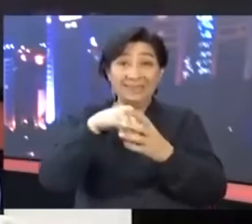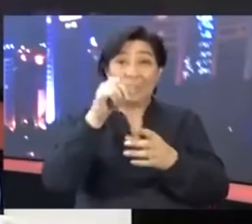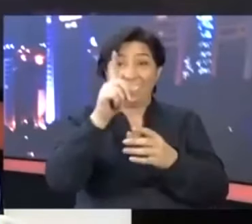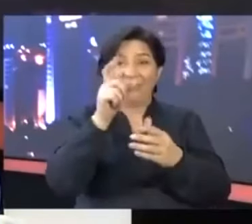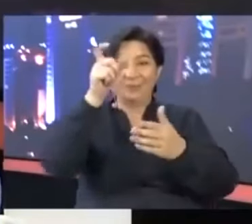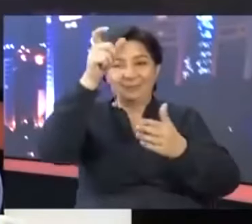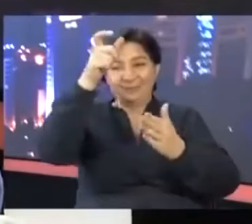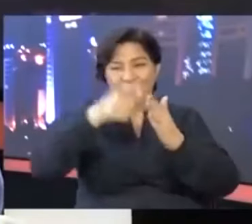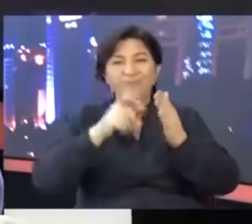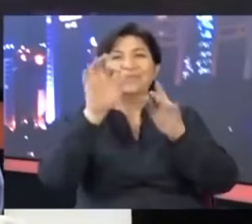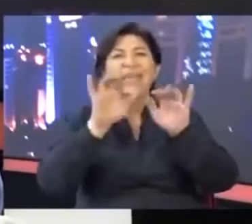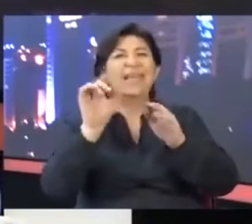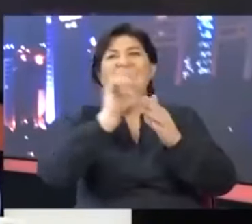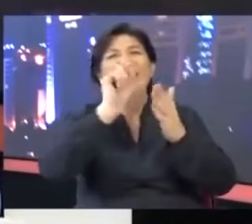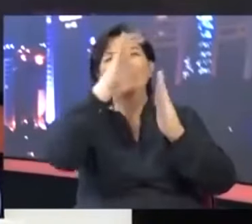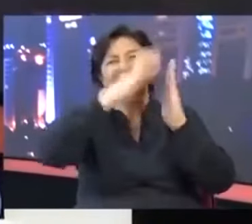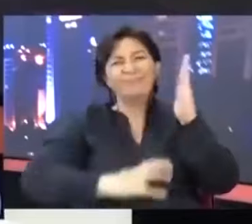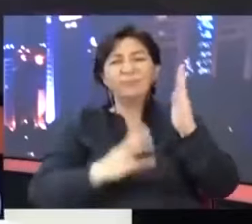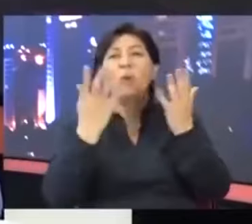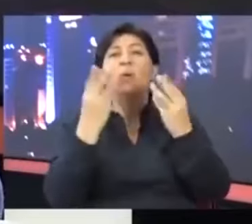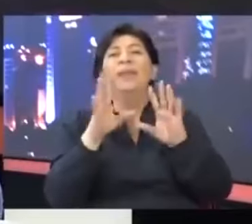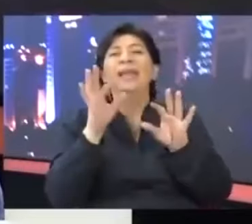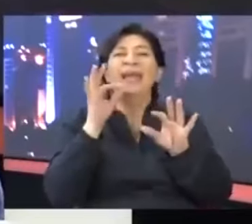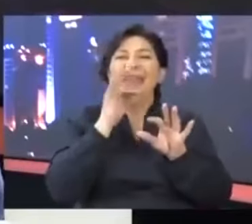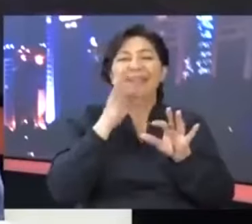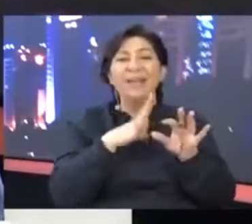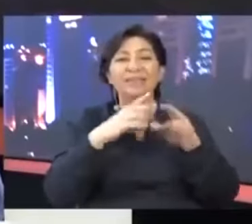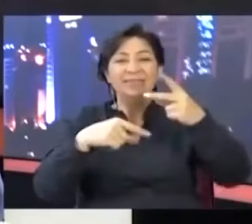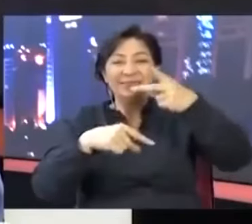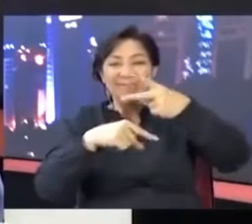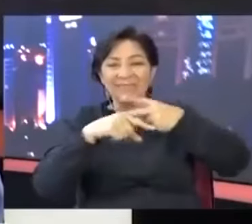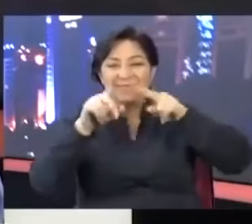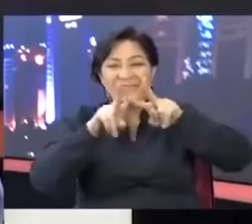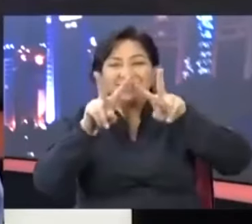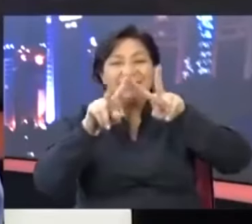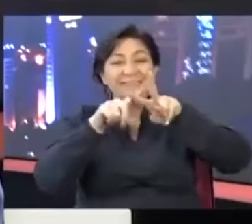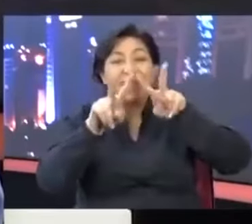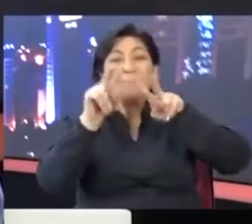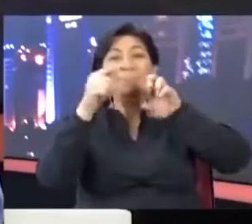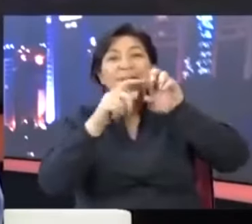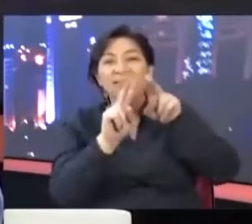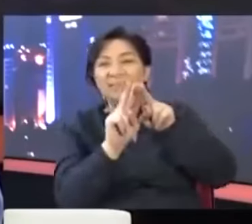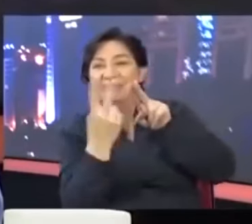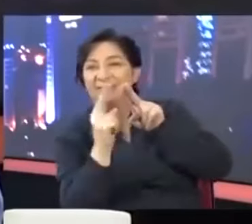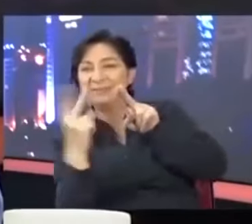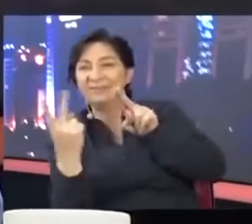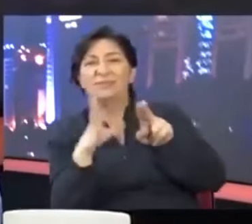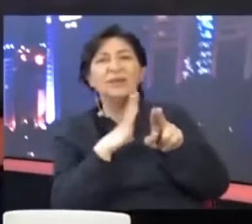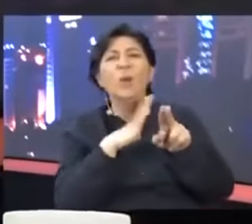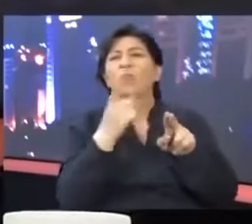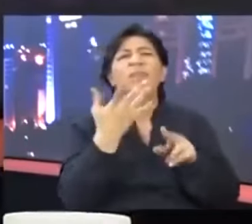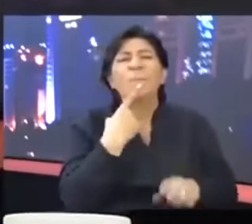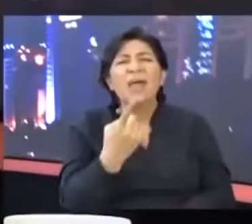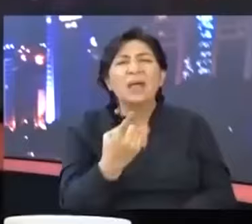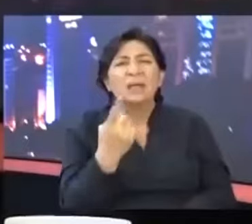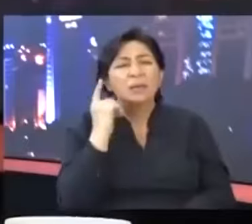makalede olmadığı kadar makalelerde Ender olur böyle zamir geçişleri vardır o Kur'an'ın üslubunda Biz Kur'an'ın üslub ne demek zamir